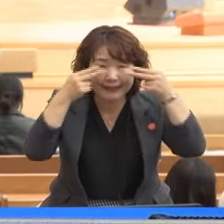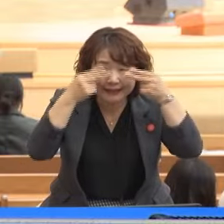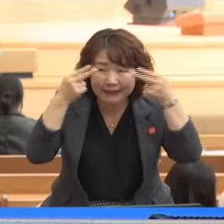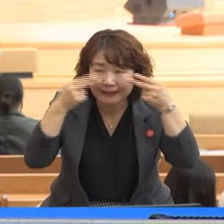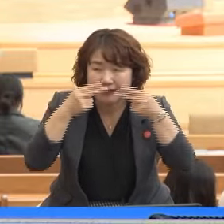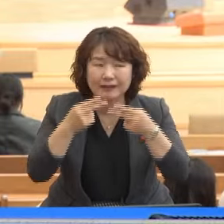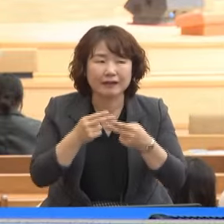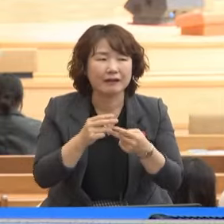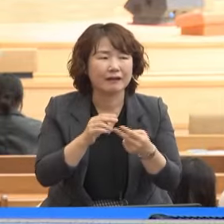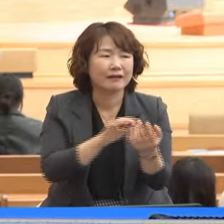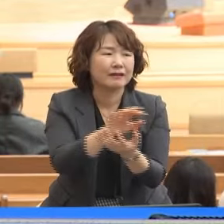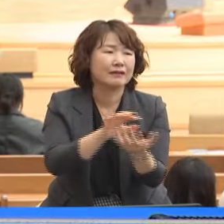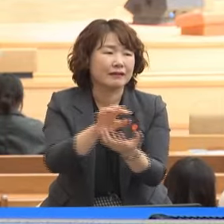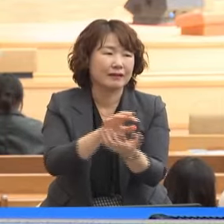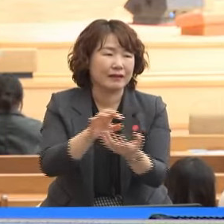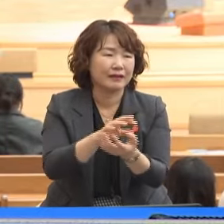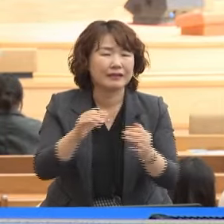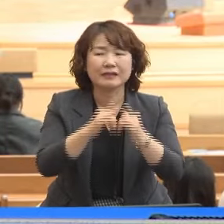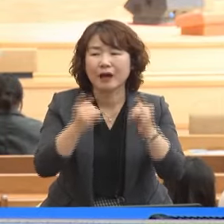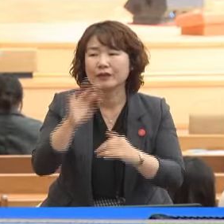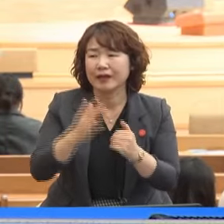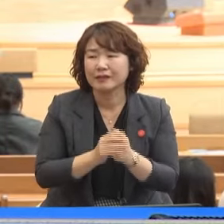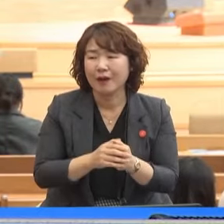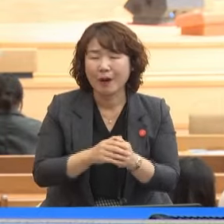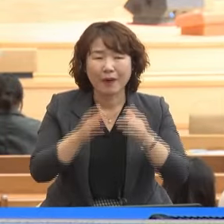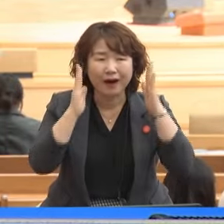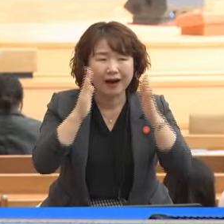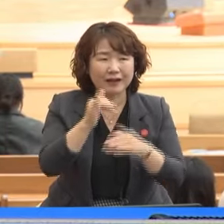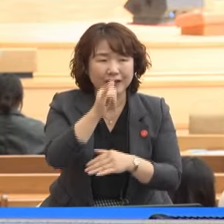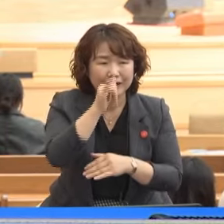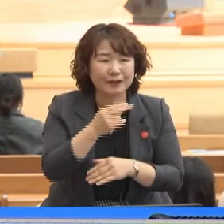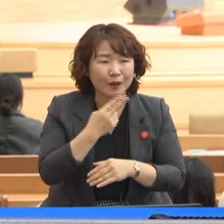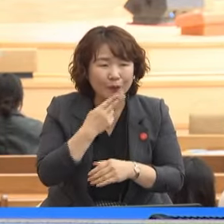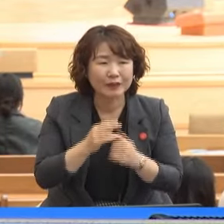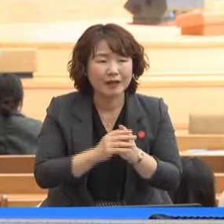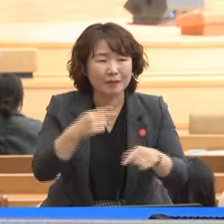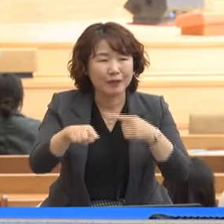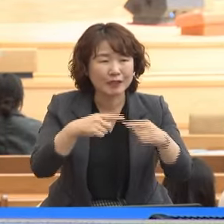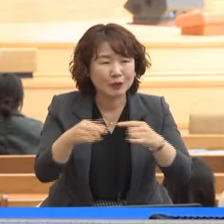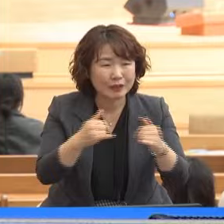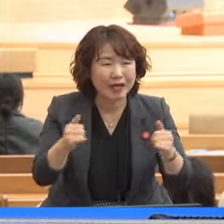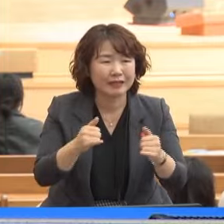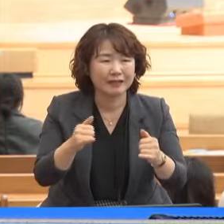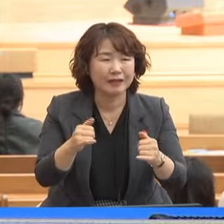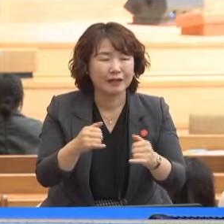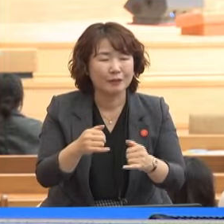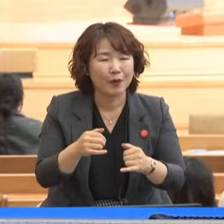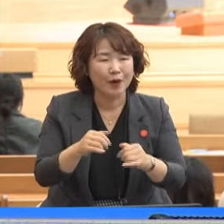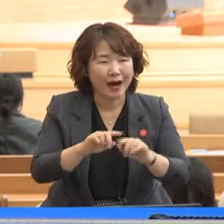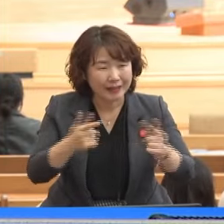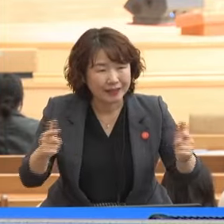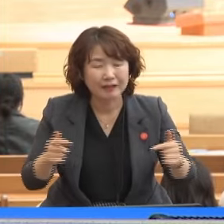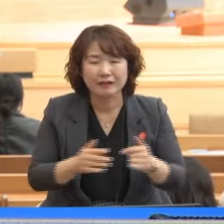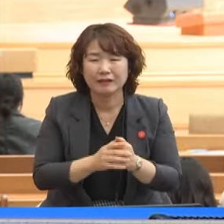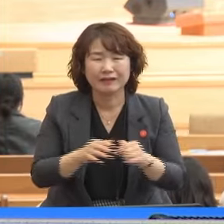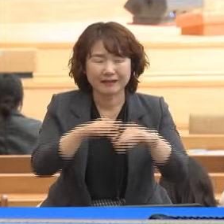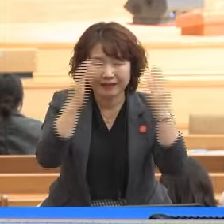헐떡거리고 있다고 해도 과언이 아니에요. 그걸 배운 자나 안 배운 자나, 지도자나 아니나, 상관없이 다 싹